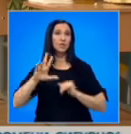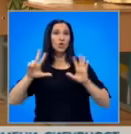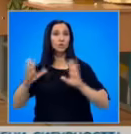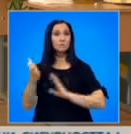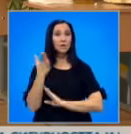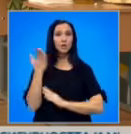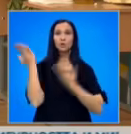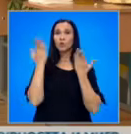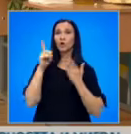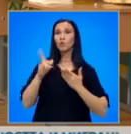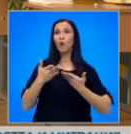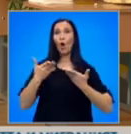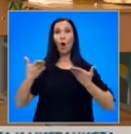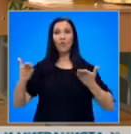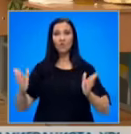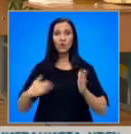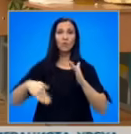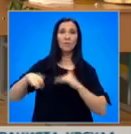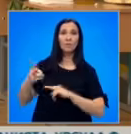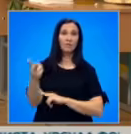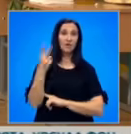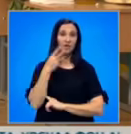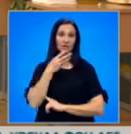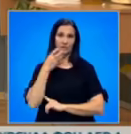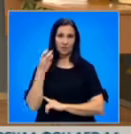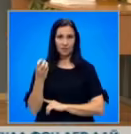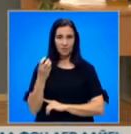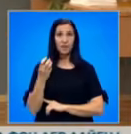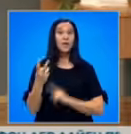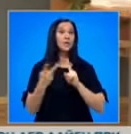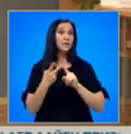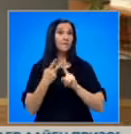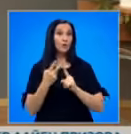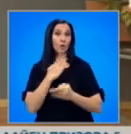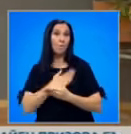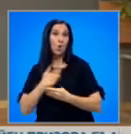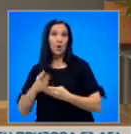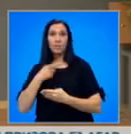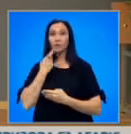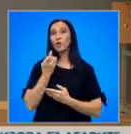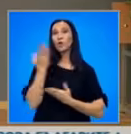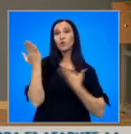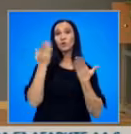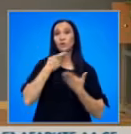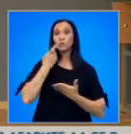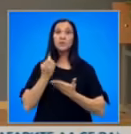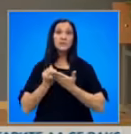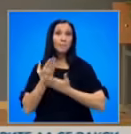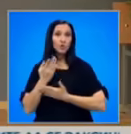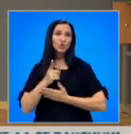а училищата, които отвориха врати, над 2300. За втора поредна година новата учебна година